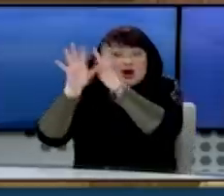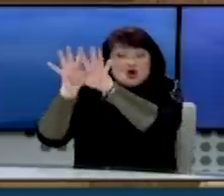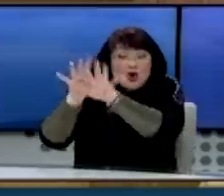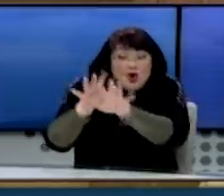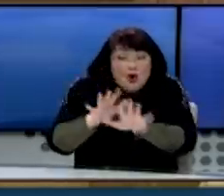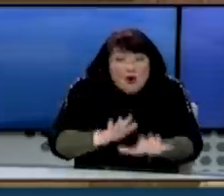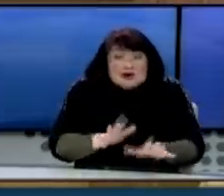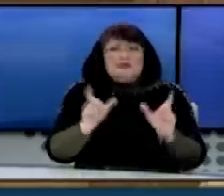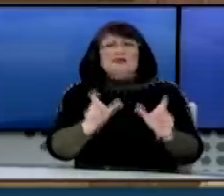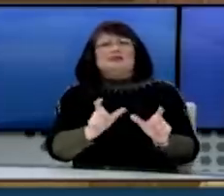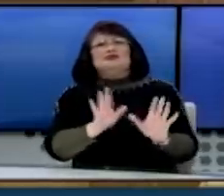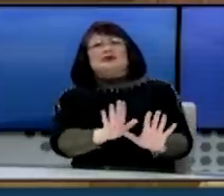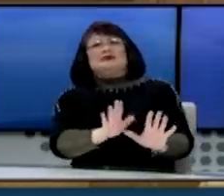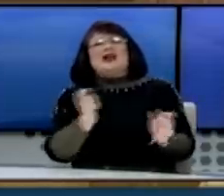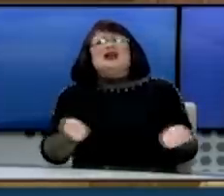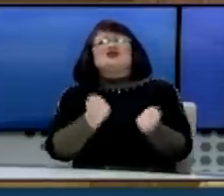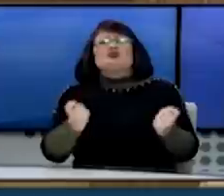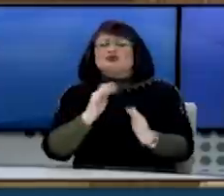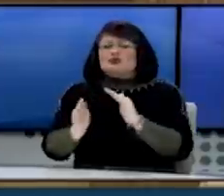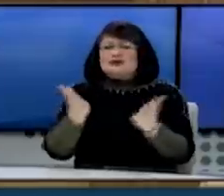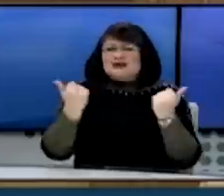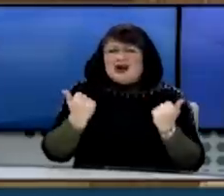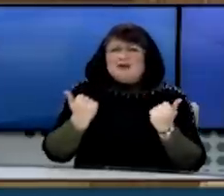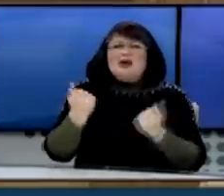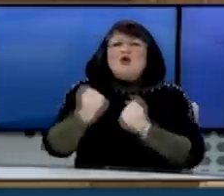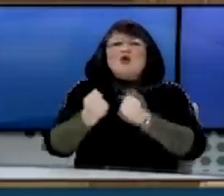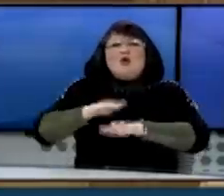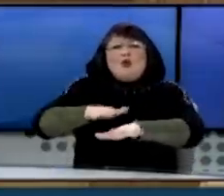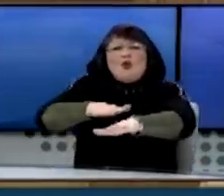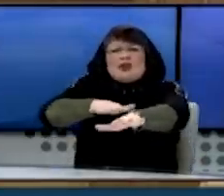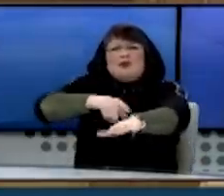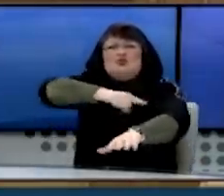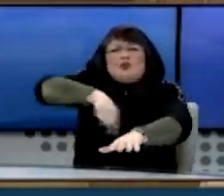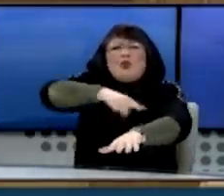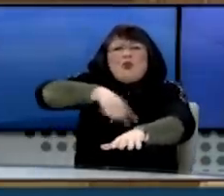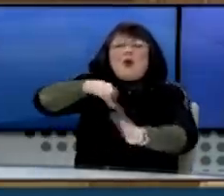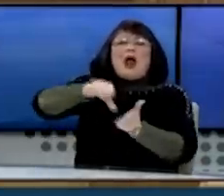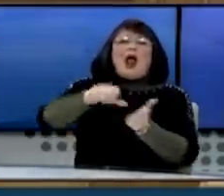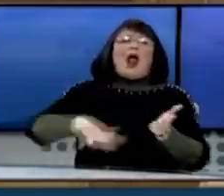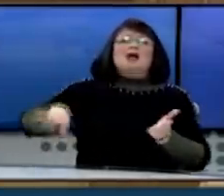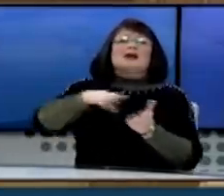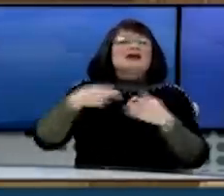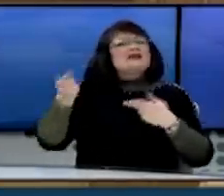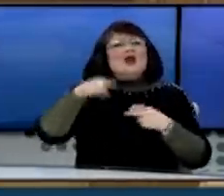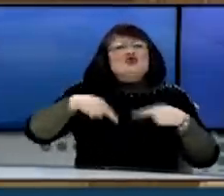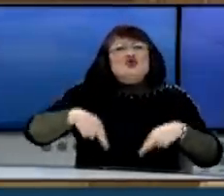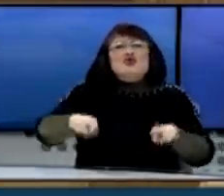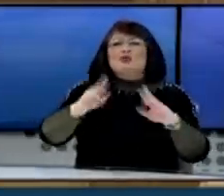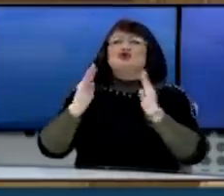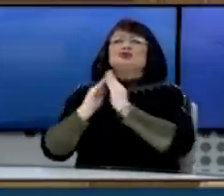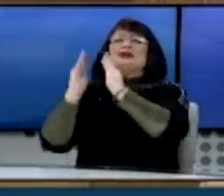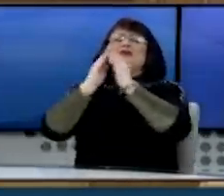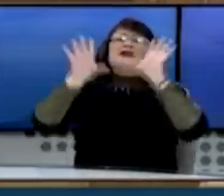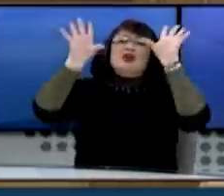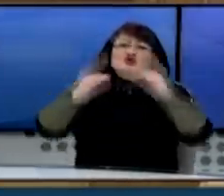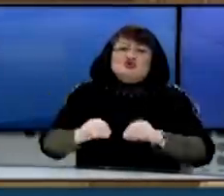χιονόπτωσης. Εργαζόμενους απροστάτευτους, εγκλωβισμένους για ώρες στην Αττική Οδό, σε άλλες λεωφόρους, νοικοκυριά